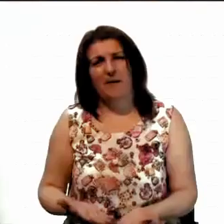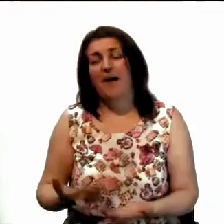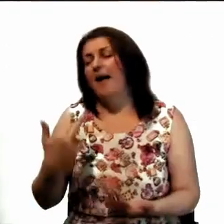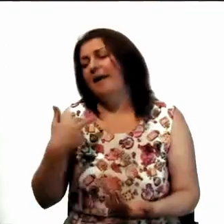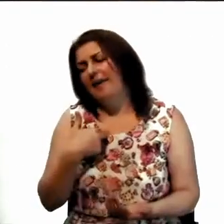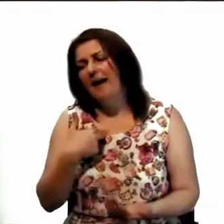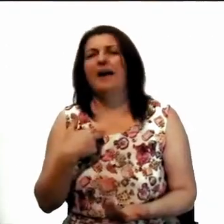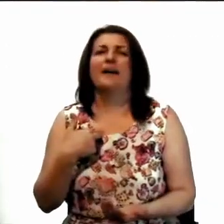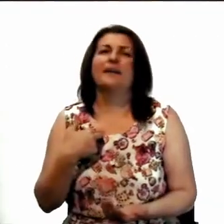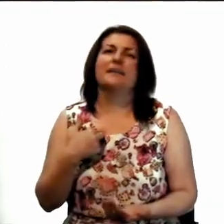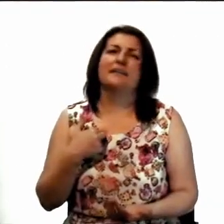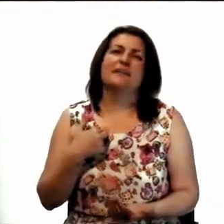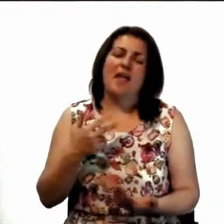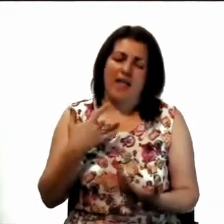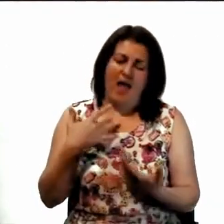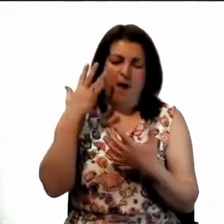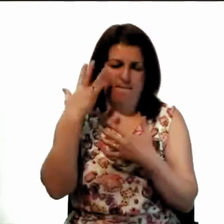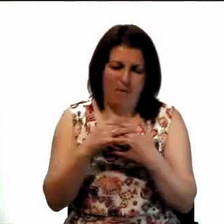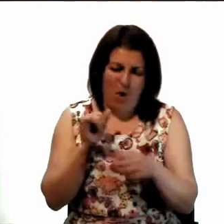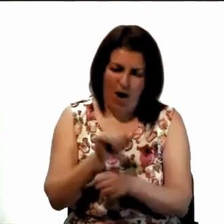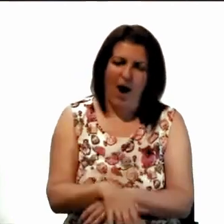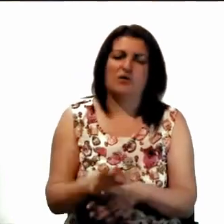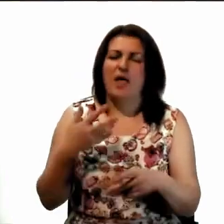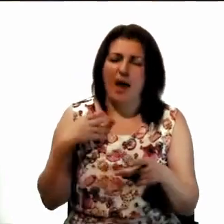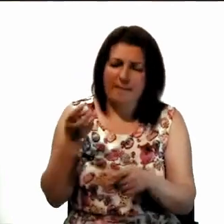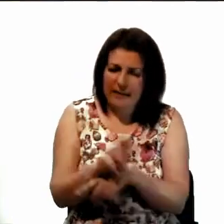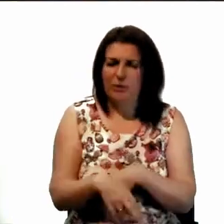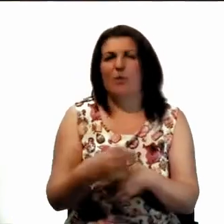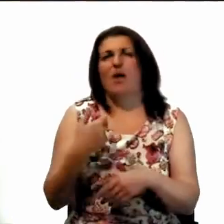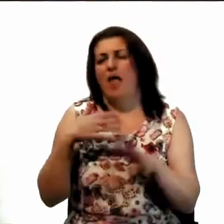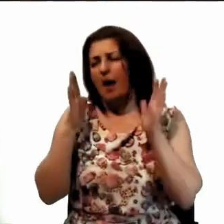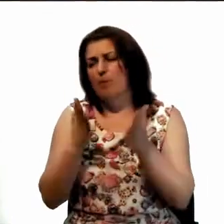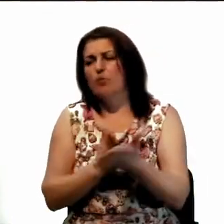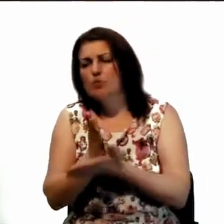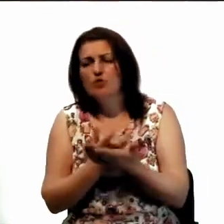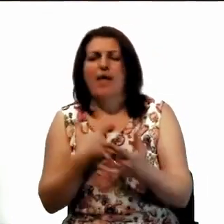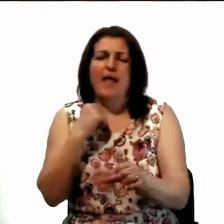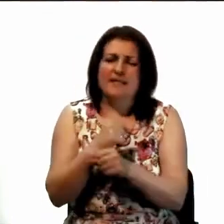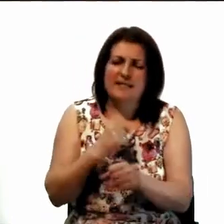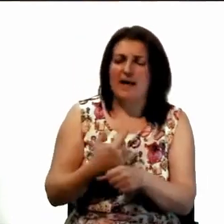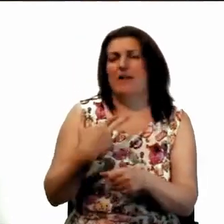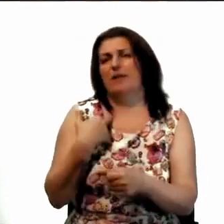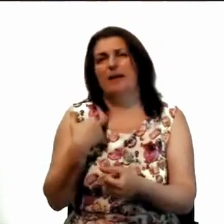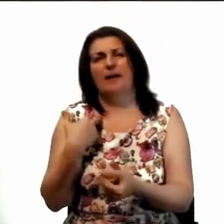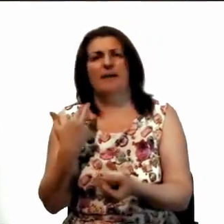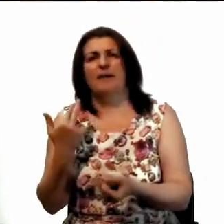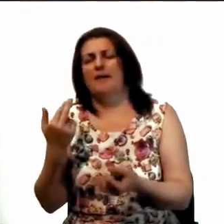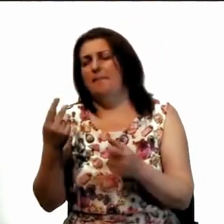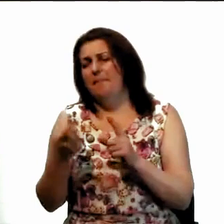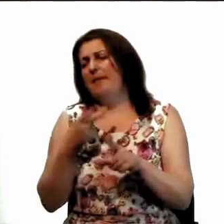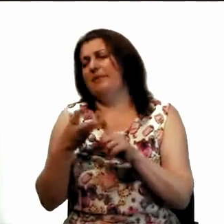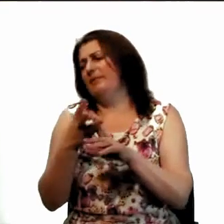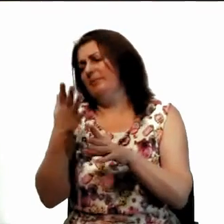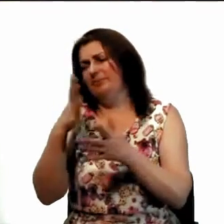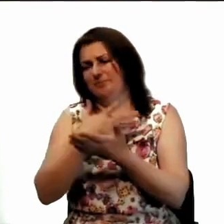Я покаюсь, я приду, я буду служить, я сделаю, я третье,